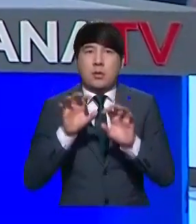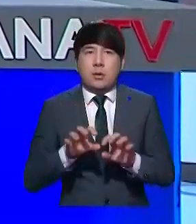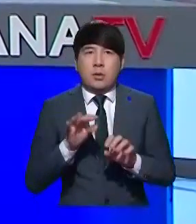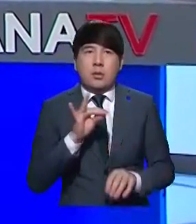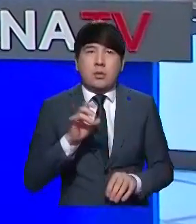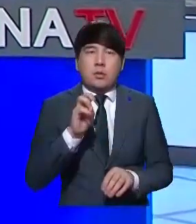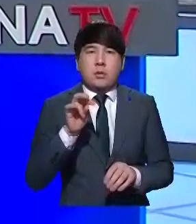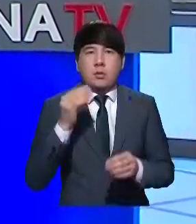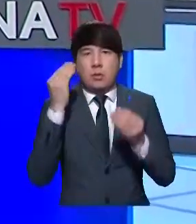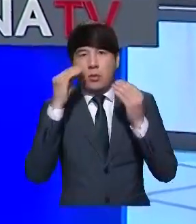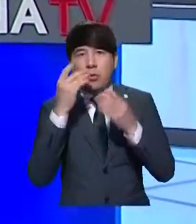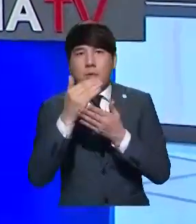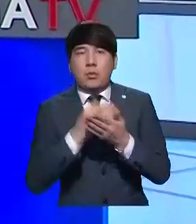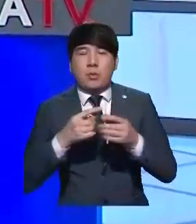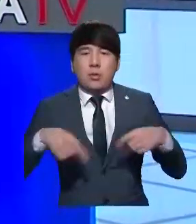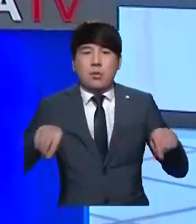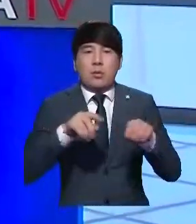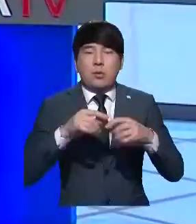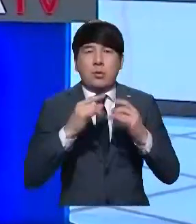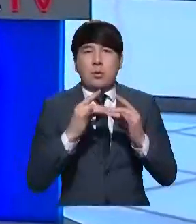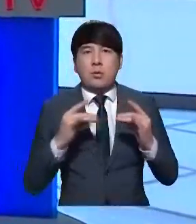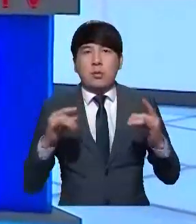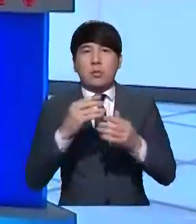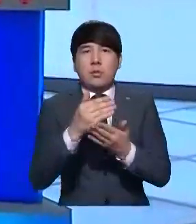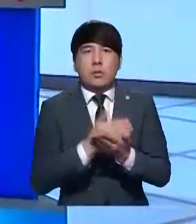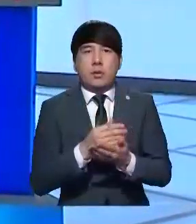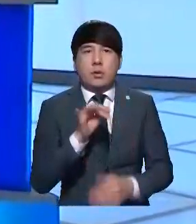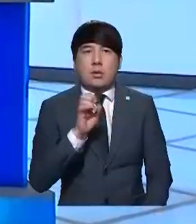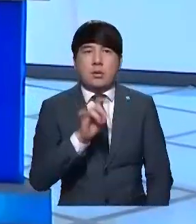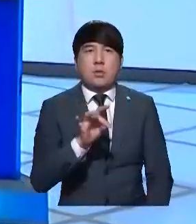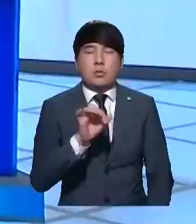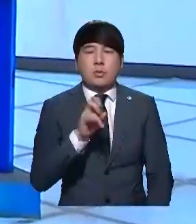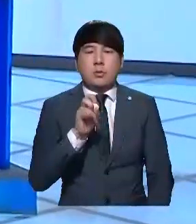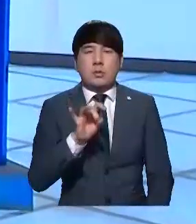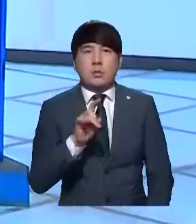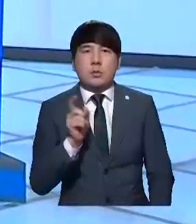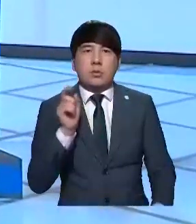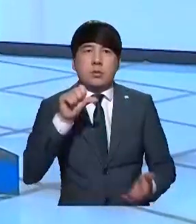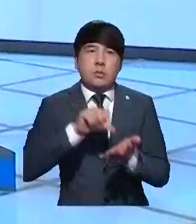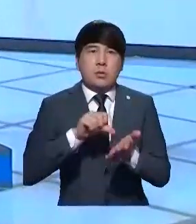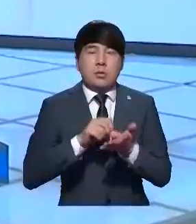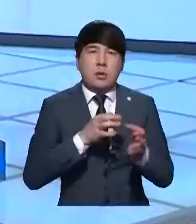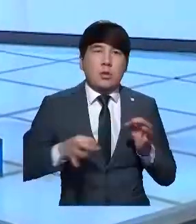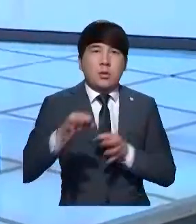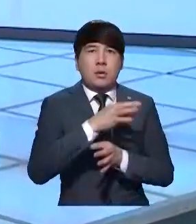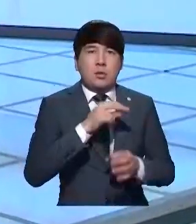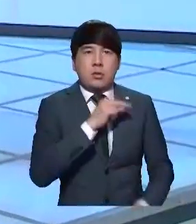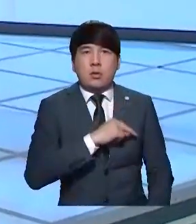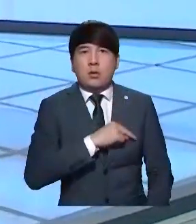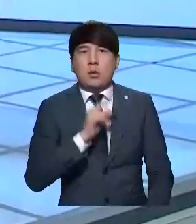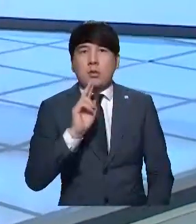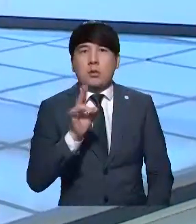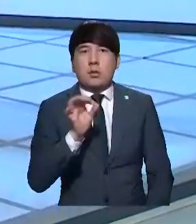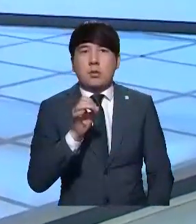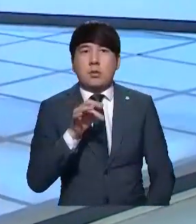озвучила на круглом столе, который прошел в столице. Темой встречи стала этика журналистов. Участники заседания обсудили не только работу корреспондентов, но и